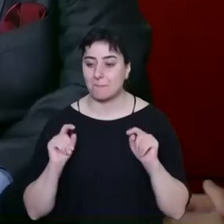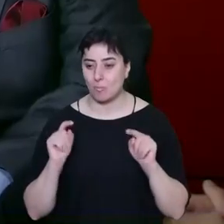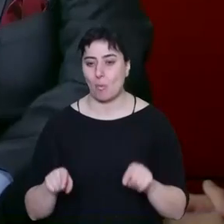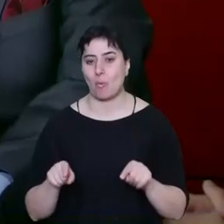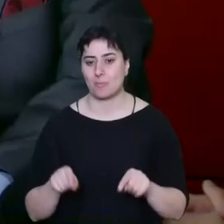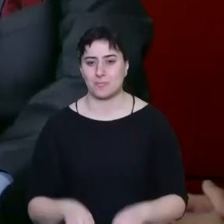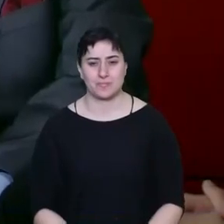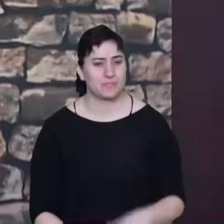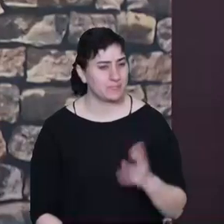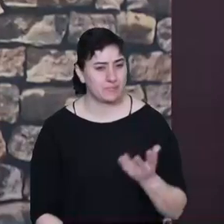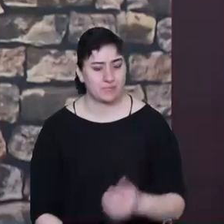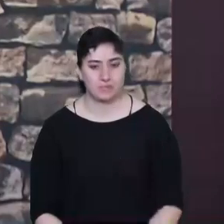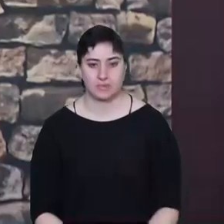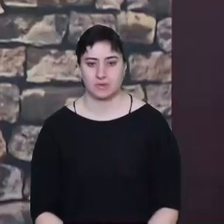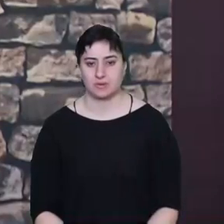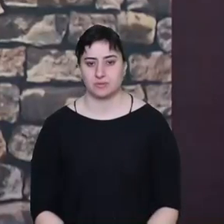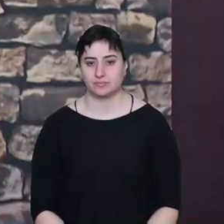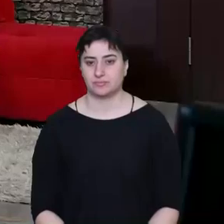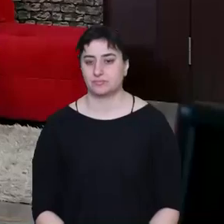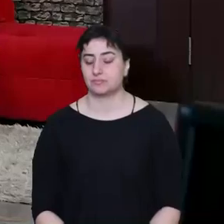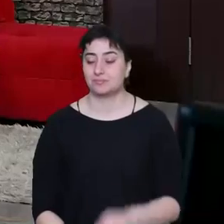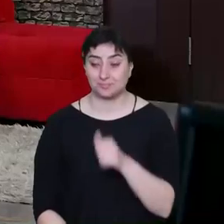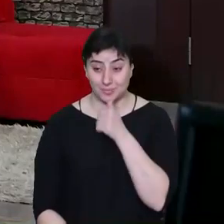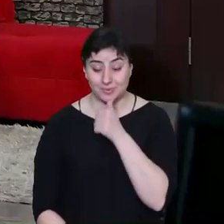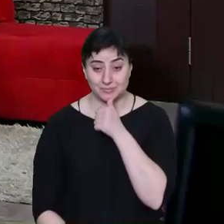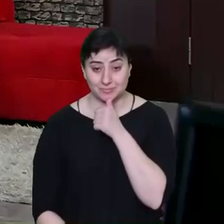buydu. Nasıl yani? Yani babacığım...